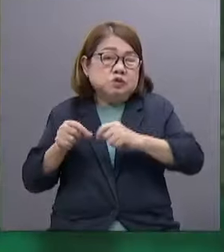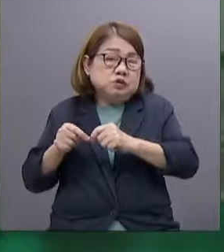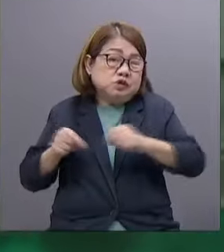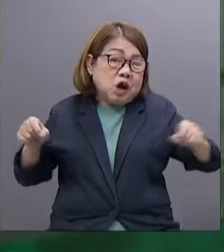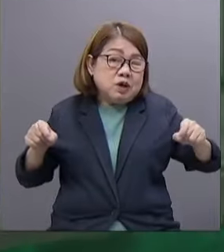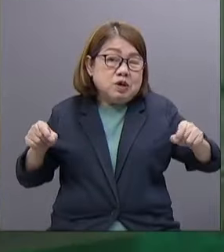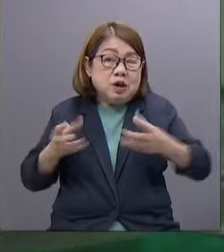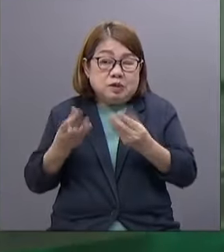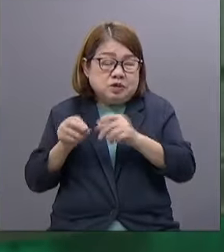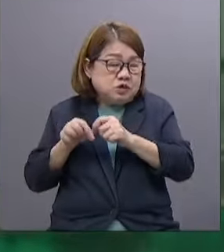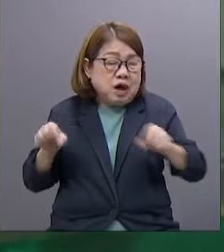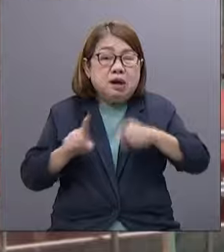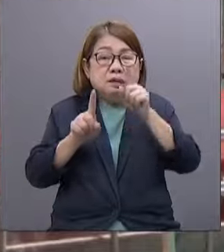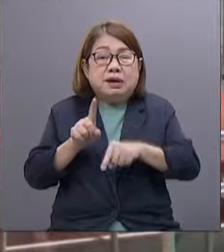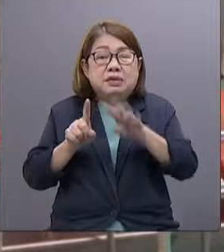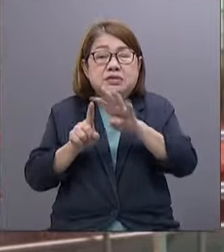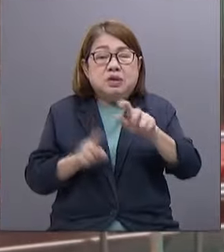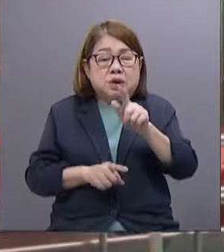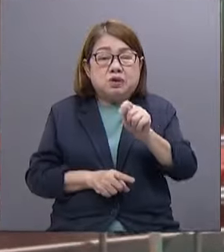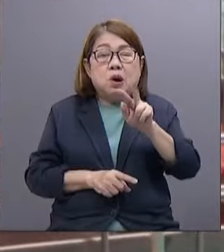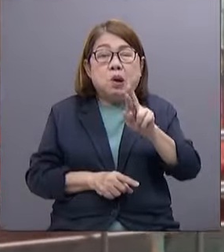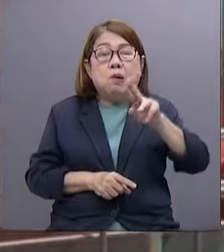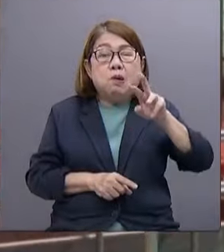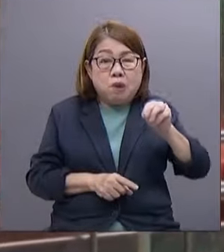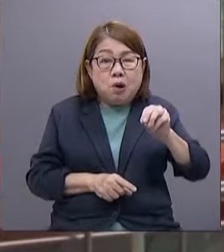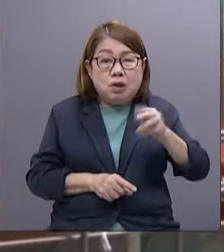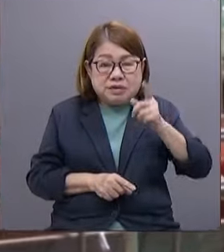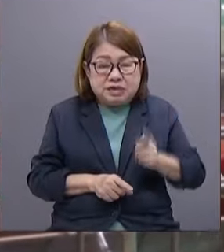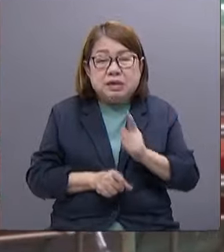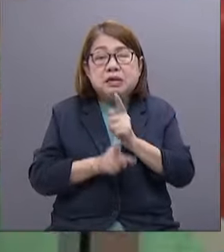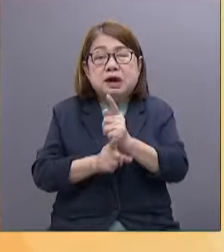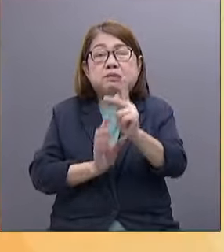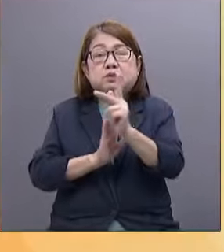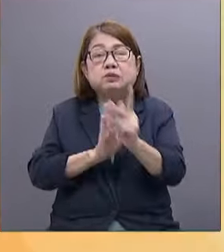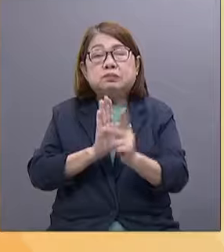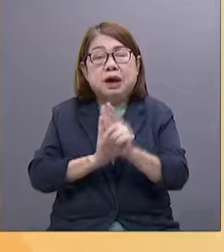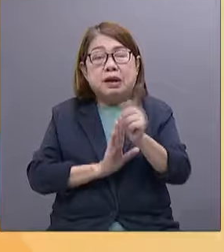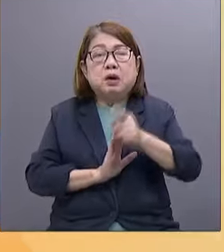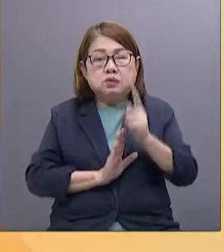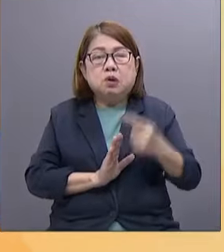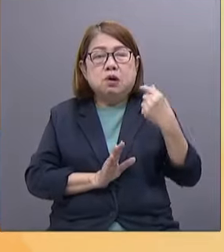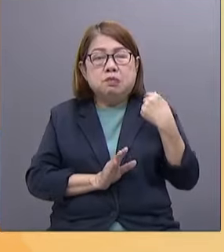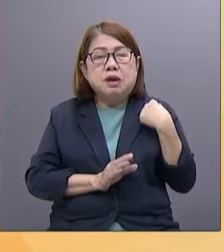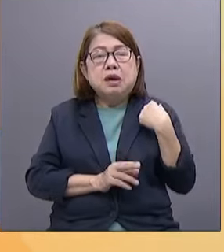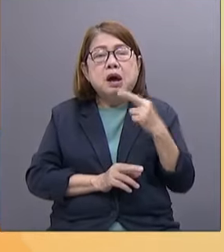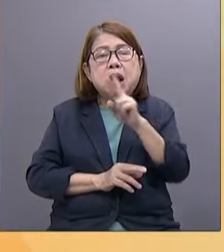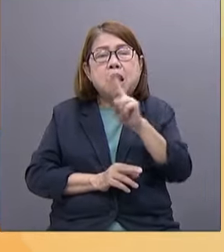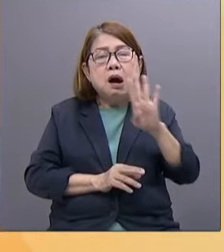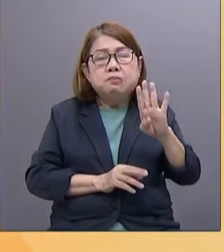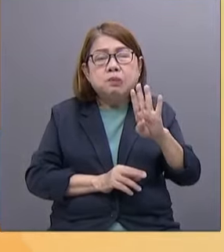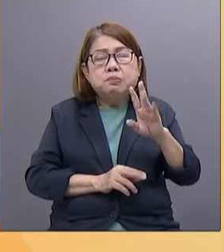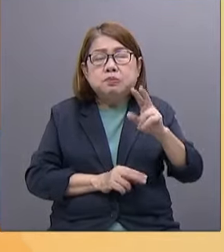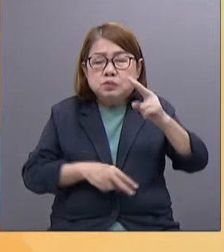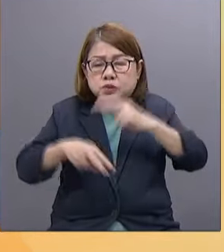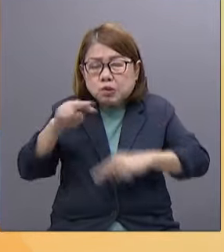อนะครับมันมันจะต้องปฏิบัติตามกฎหมายนะครับว่าจะต้องมีระบบตรวจจับนะครับระบบแจ้งเห็ดเพลิง